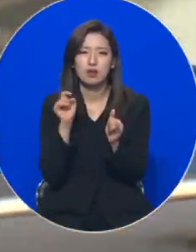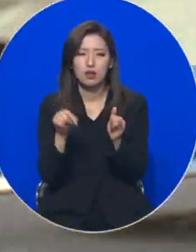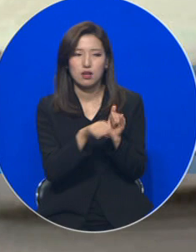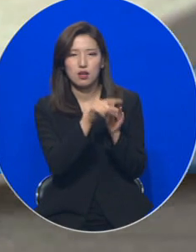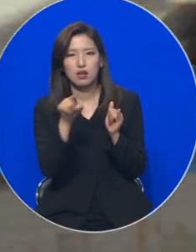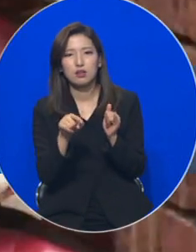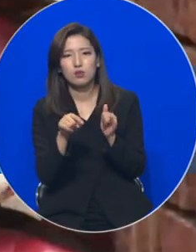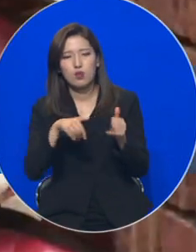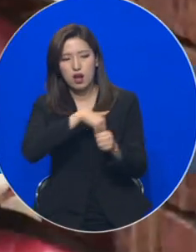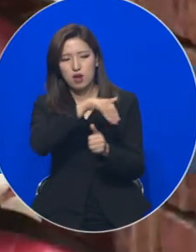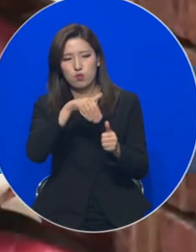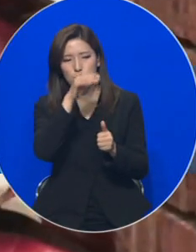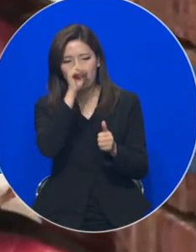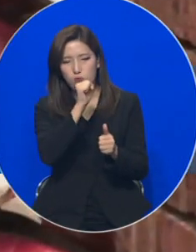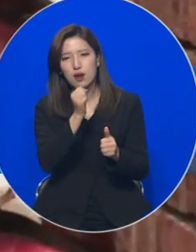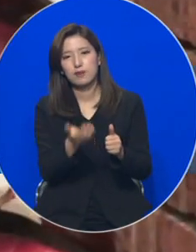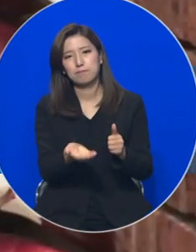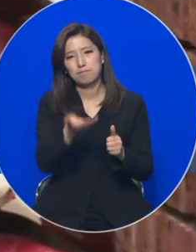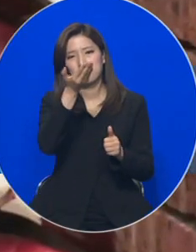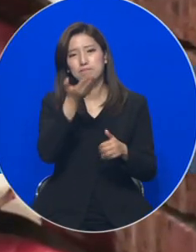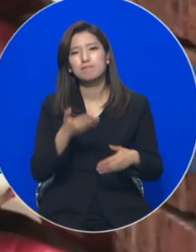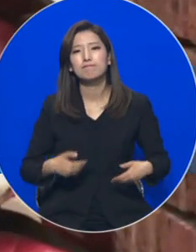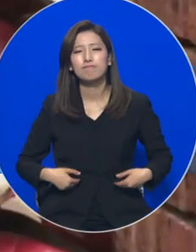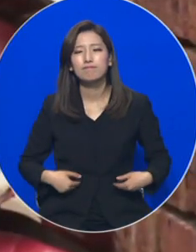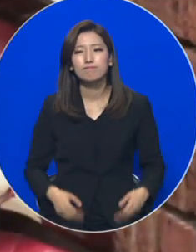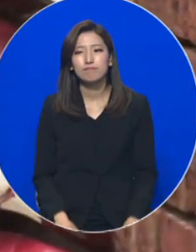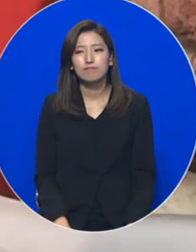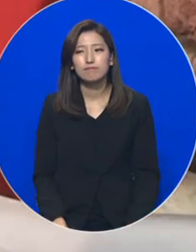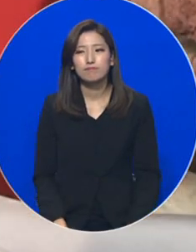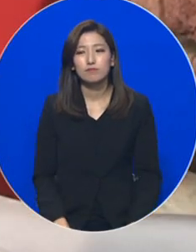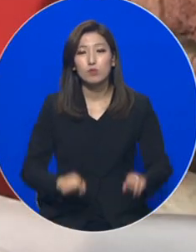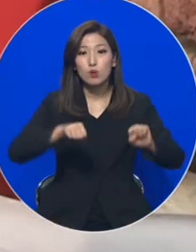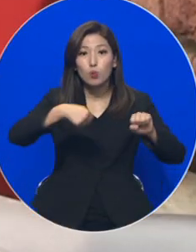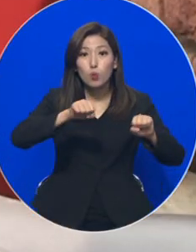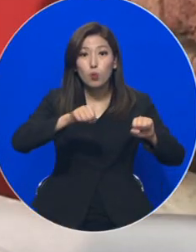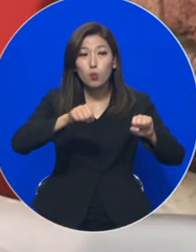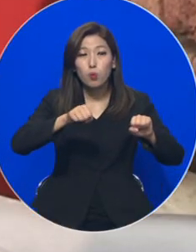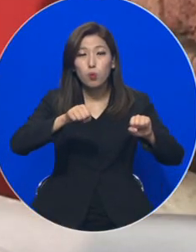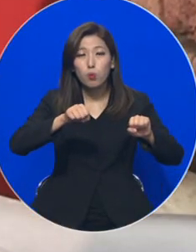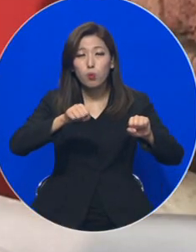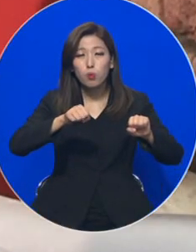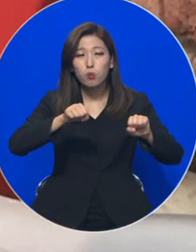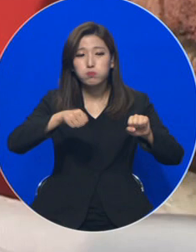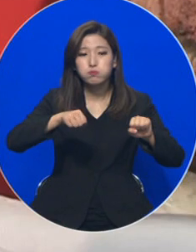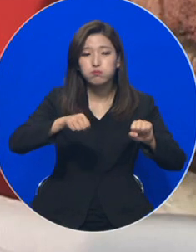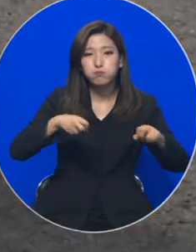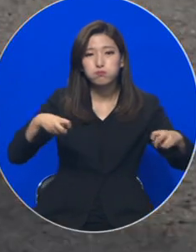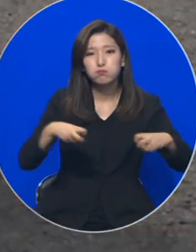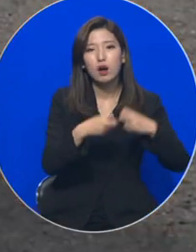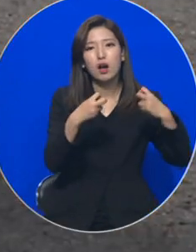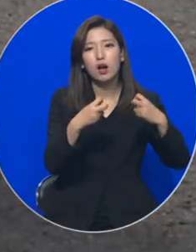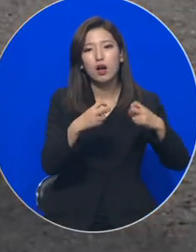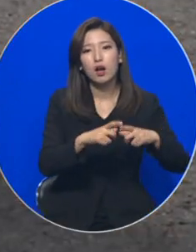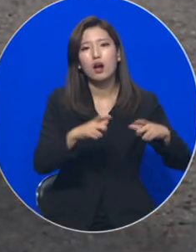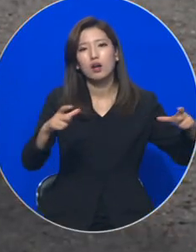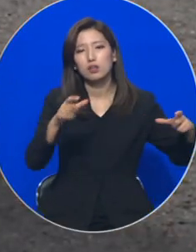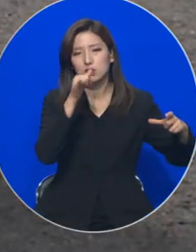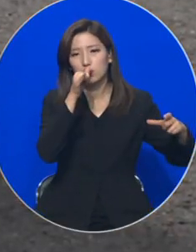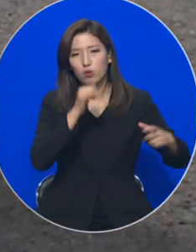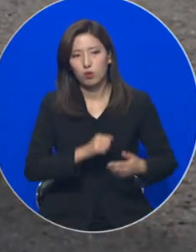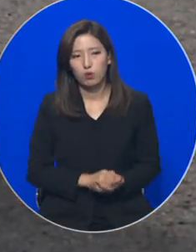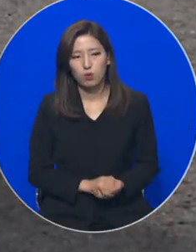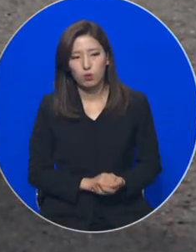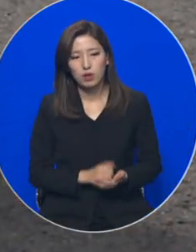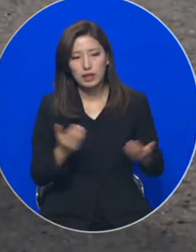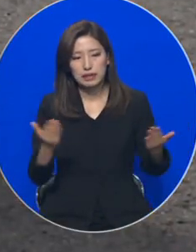냅니다. 위원회는 배달업 종사자들의 이륜차 교통사고 사망 비율이 꾸준히 증가하는 만큼 산재보험 적용